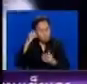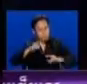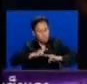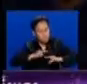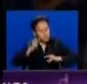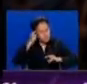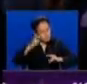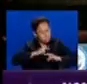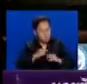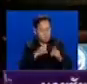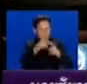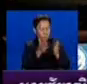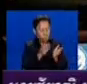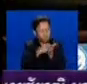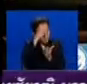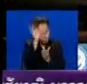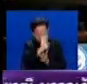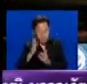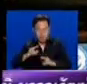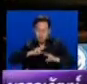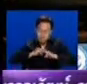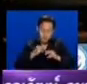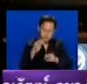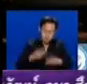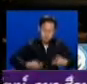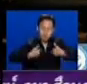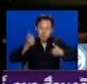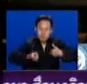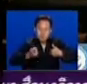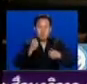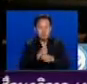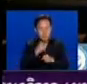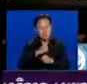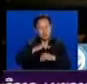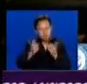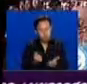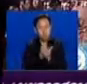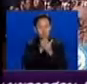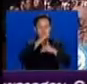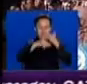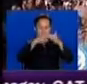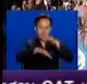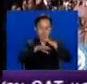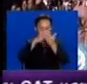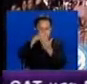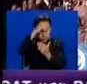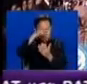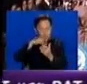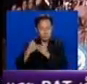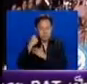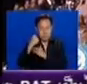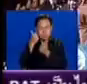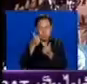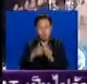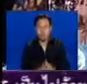าเฉพาะในห้องเรียนจึงเชื่อมั่นว่าจะเห็นระบบการศึกษาไทยมีรากฐานที่เข้มแข็งและประสบความสำเร็จน